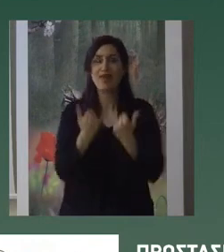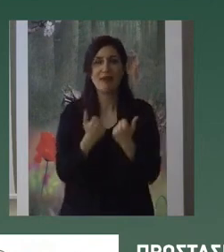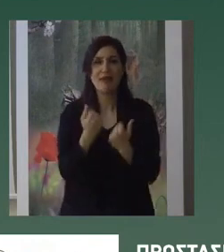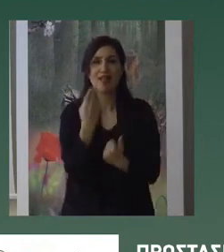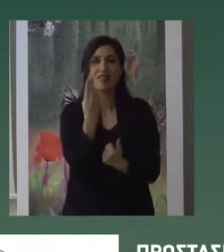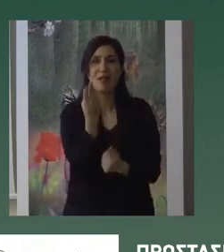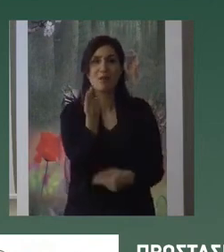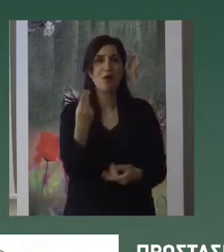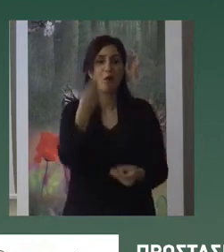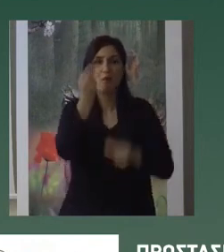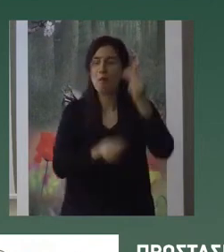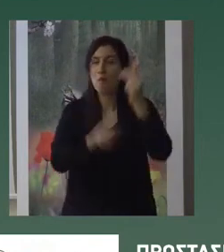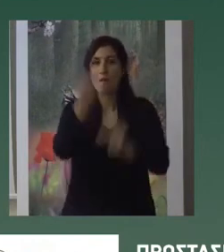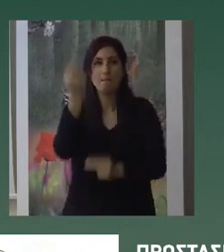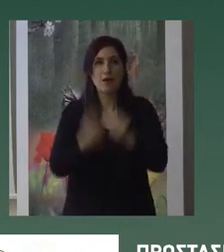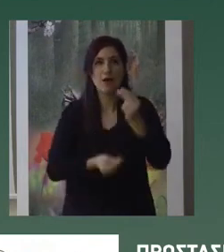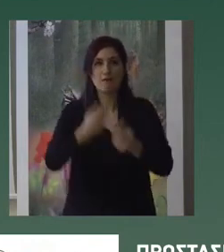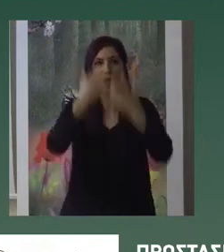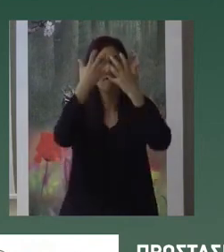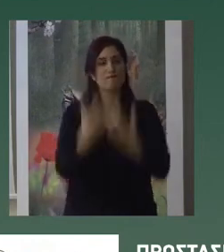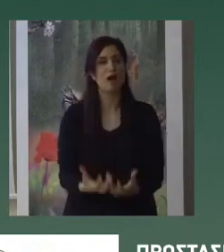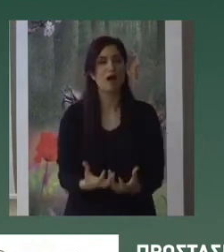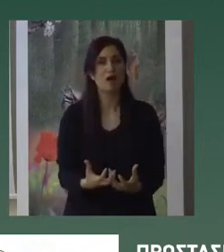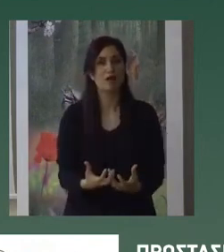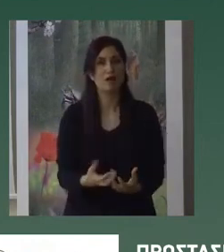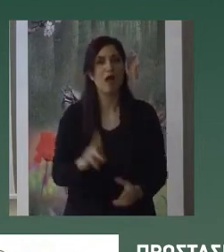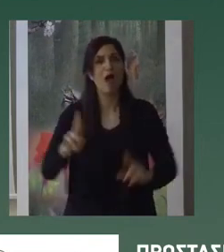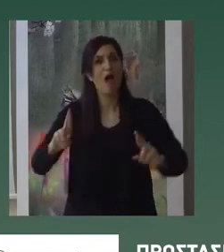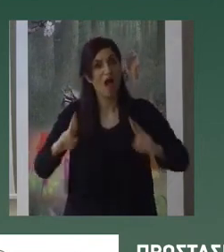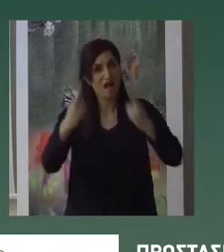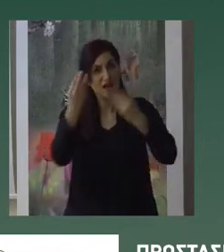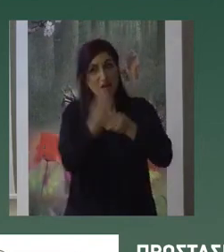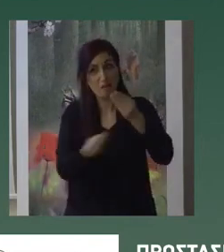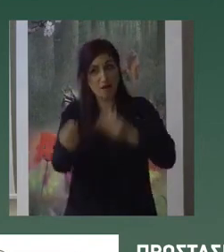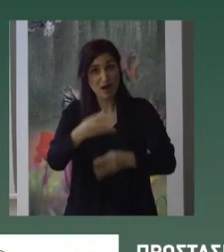είναι διπλό. Χρειάζονται περισσότερη ενέργεια, αλλά δεν παρέχουν και καλή